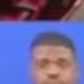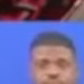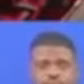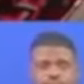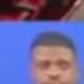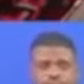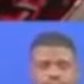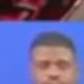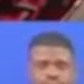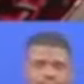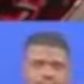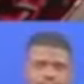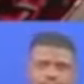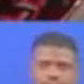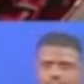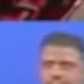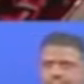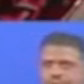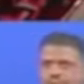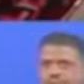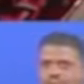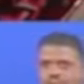Mheshimiwa Kanali Patrick Kinani Sawara Mtwara.